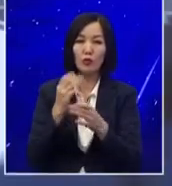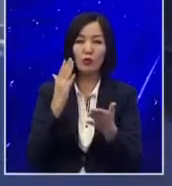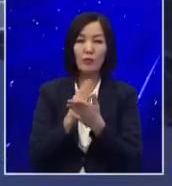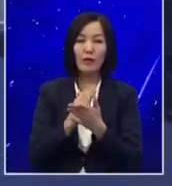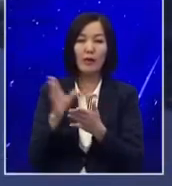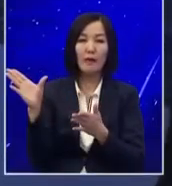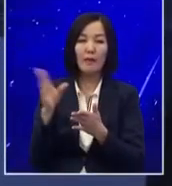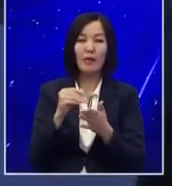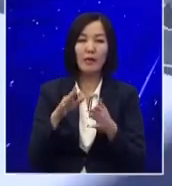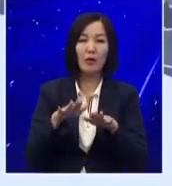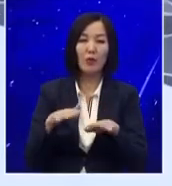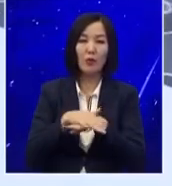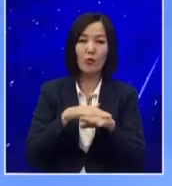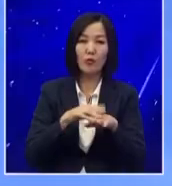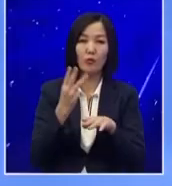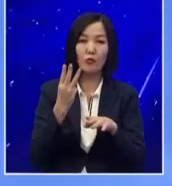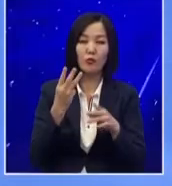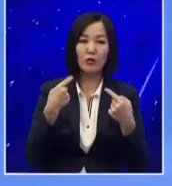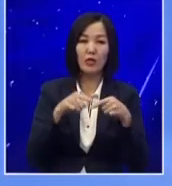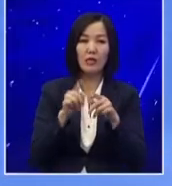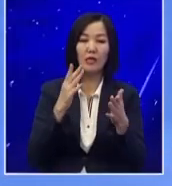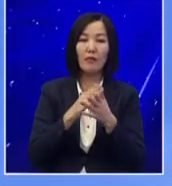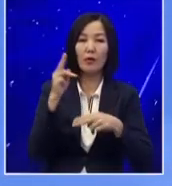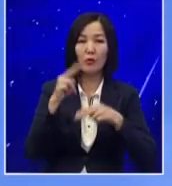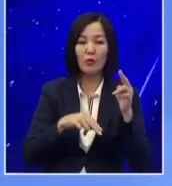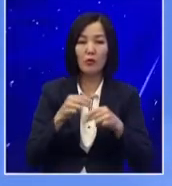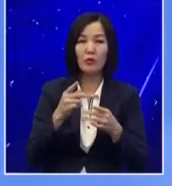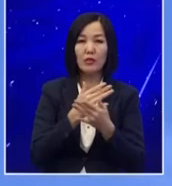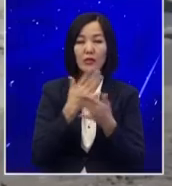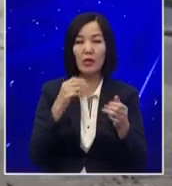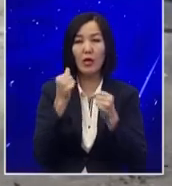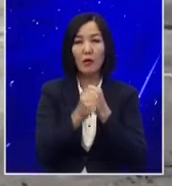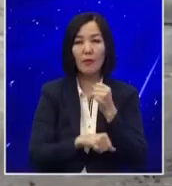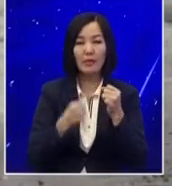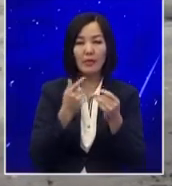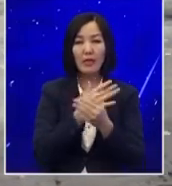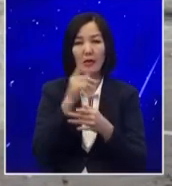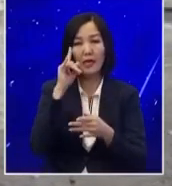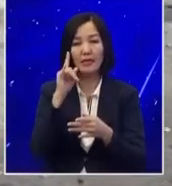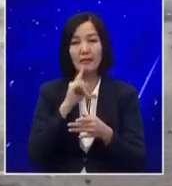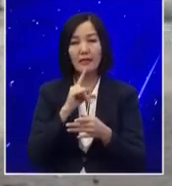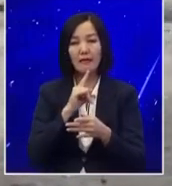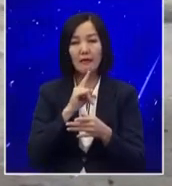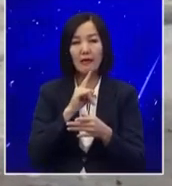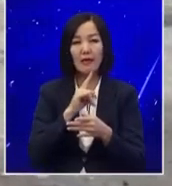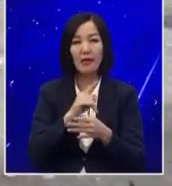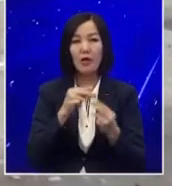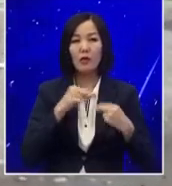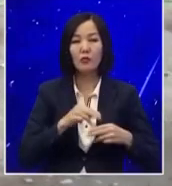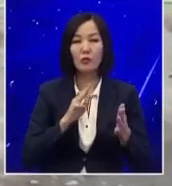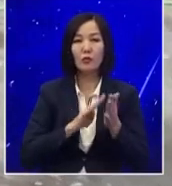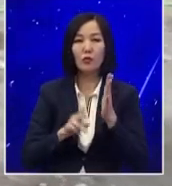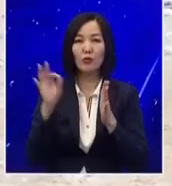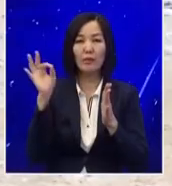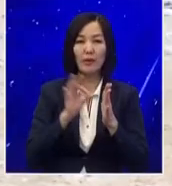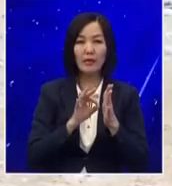да жергілікті тұрғындар. 3 техника жұмылдырылыпты. Құрылыс заттарының дені де отандық өнім. Қазір күні жоспарланған жұмыстың 90%